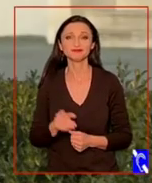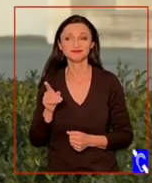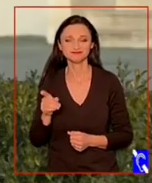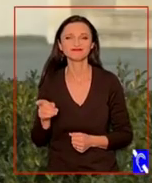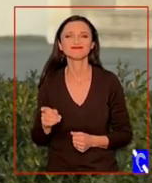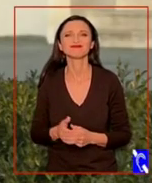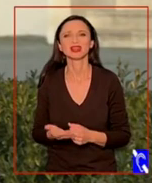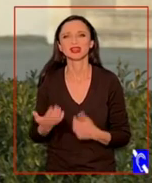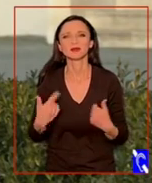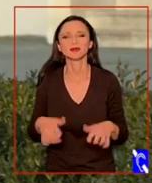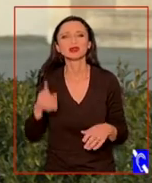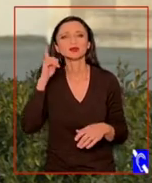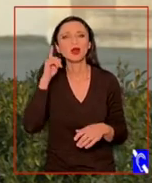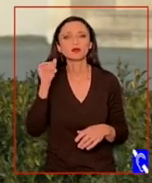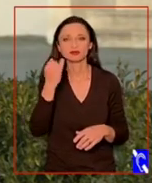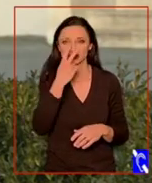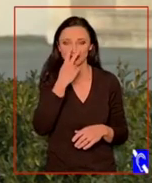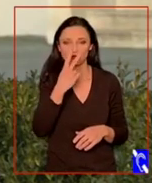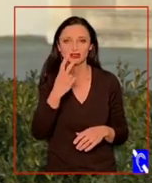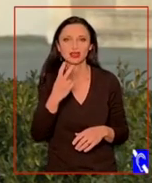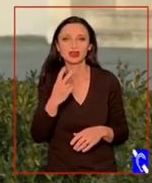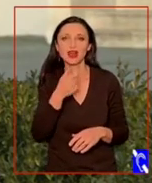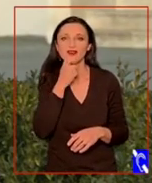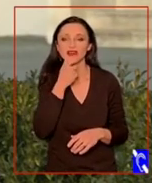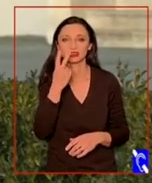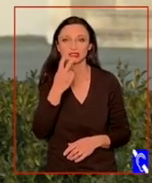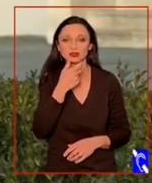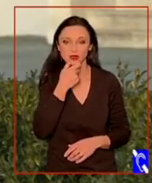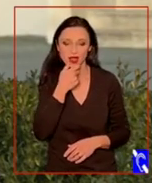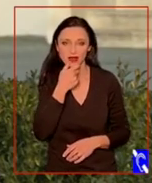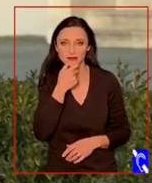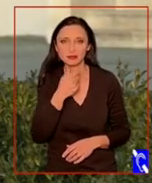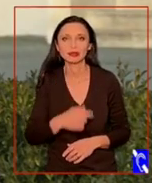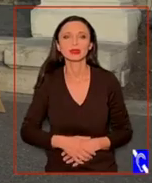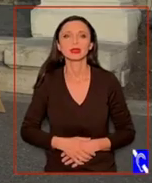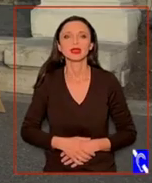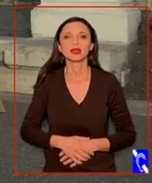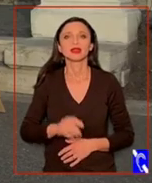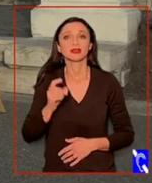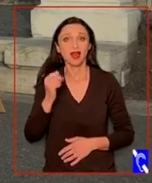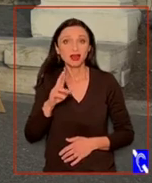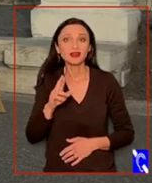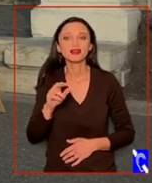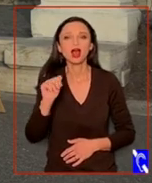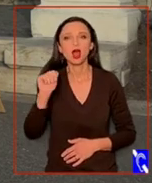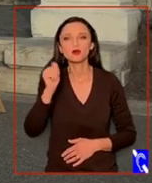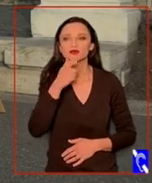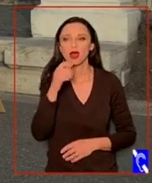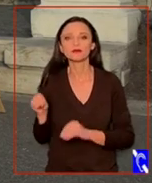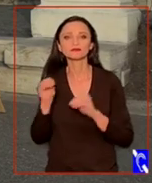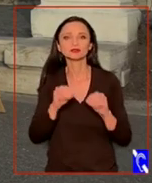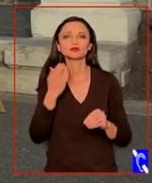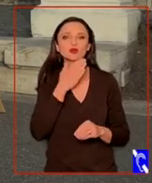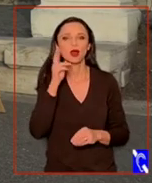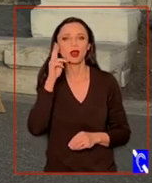auzul și vederea la vârsta de 2 ani și părea a fi un pariu pierdut al vieții, însă la vârsta de 11 ani a fost adus